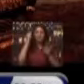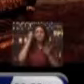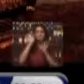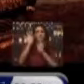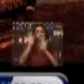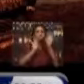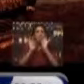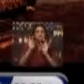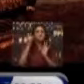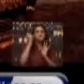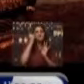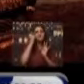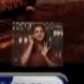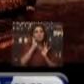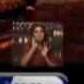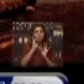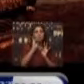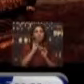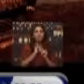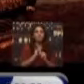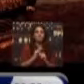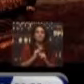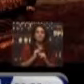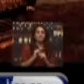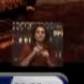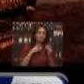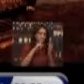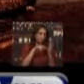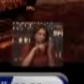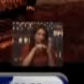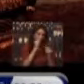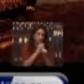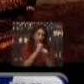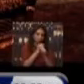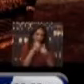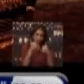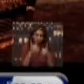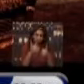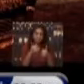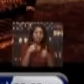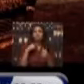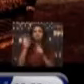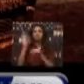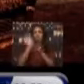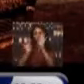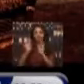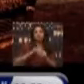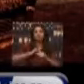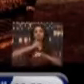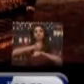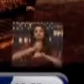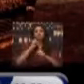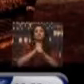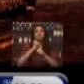اختار الجو واختار طبعا الدور. طبعا مش هعمل حاجة زي اللي عملتها، لكن